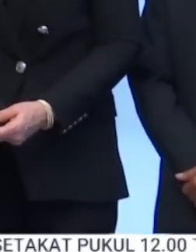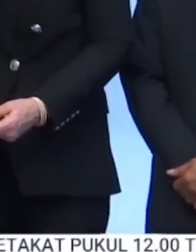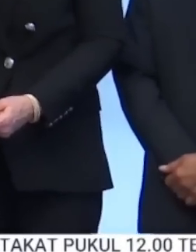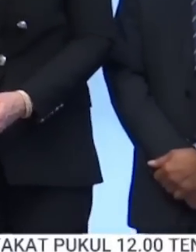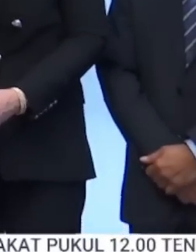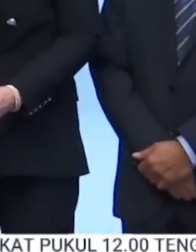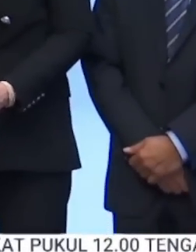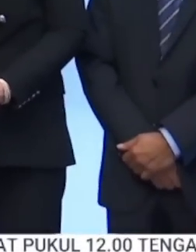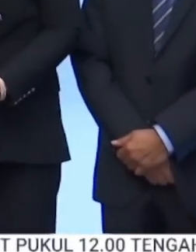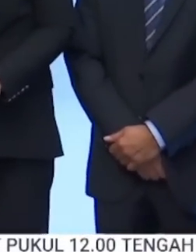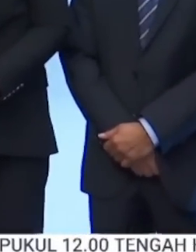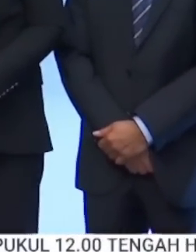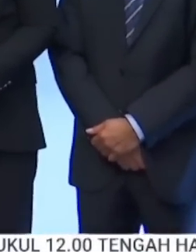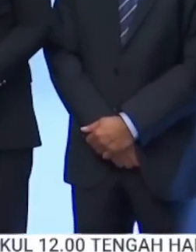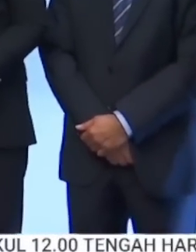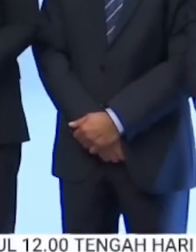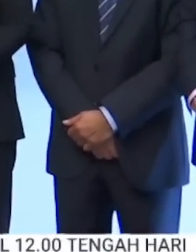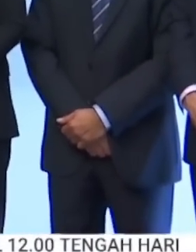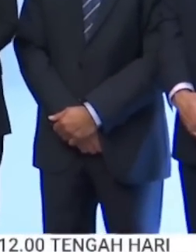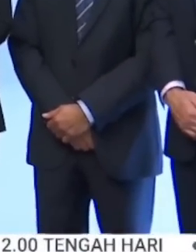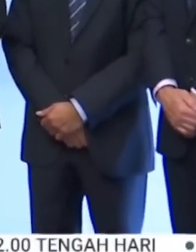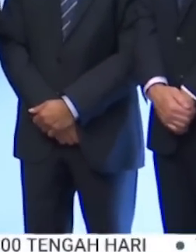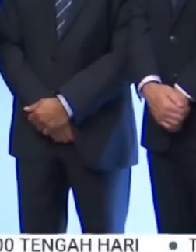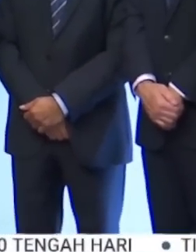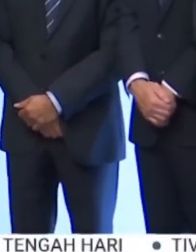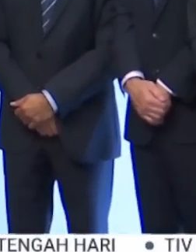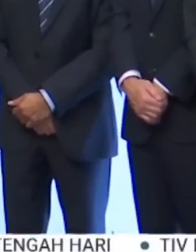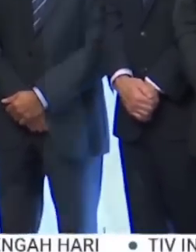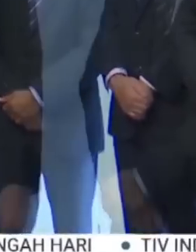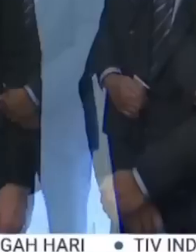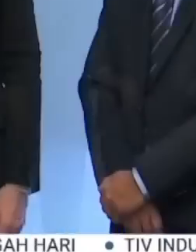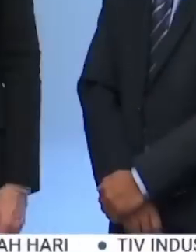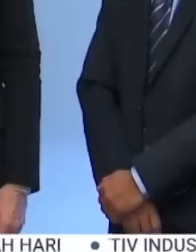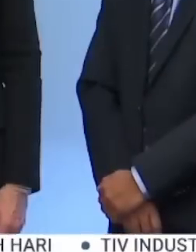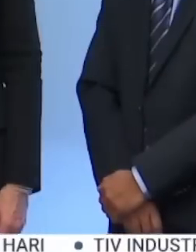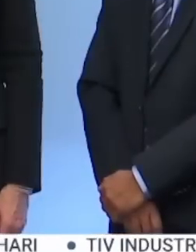Kerjasama Malaysia Google wujudkan pertumbuhan inklusif.